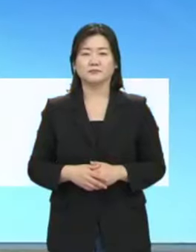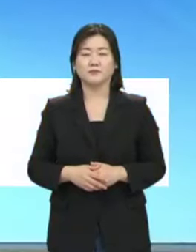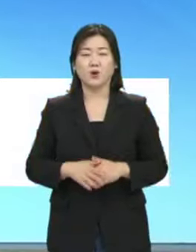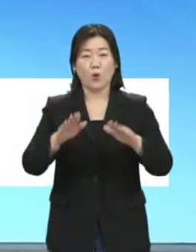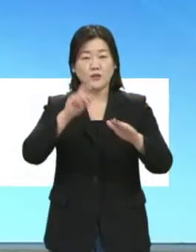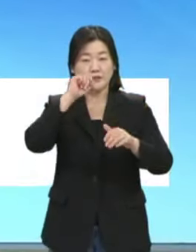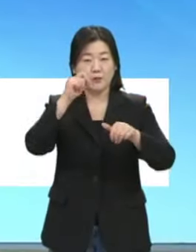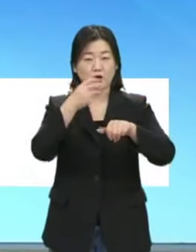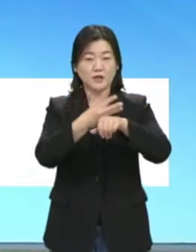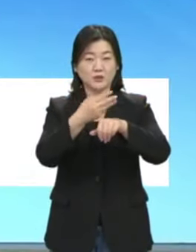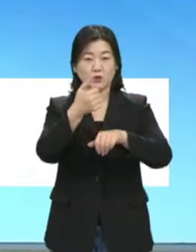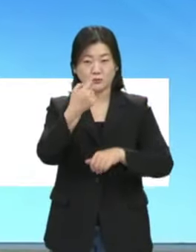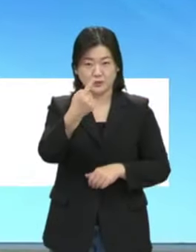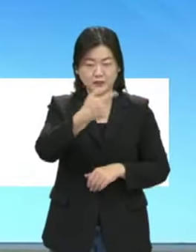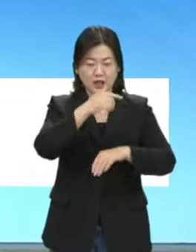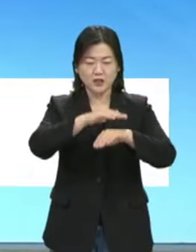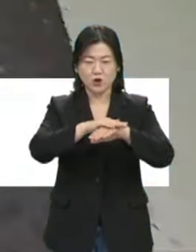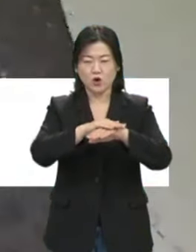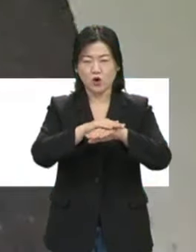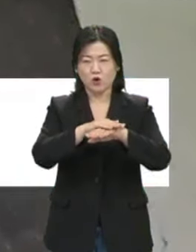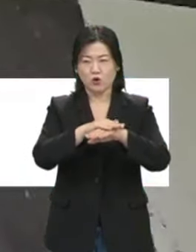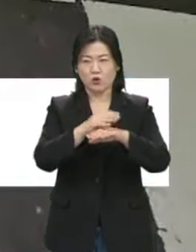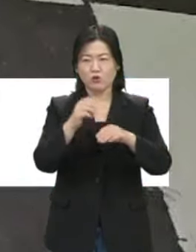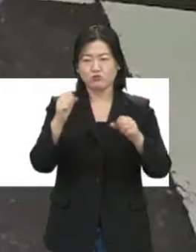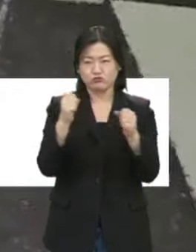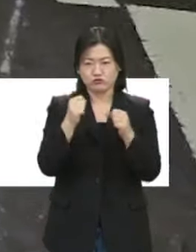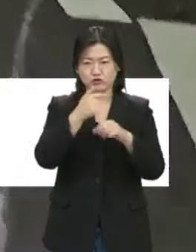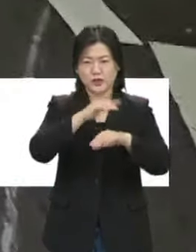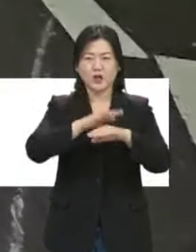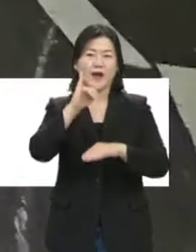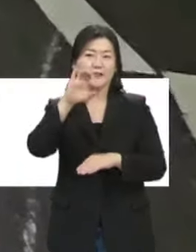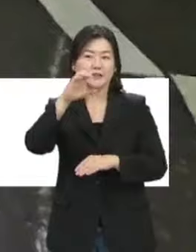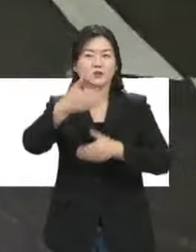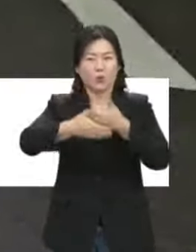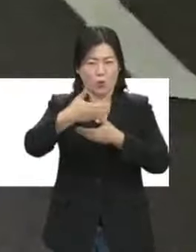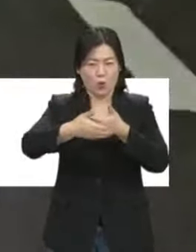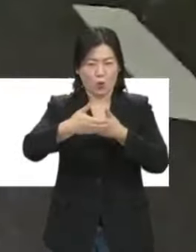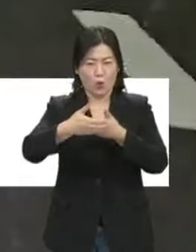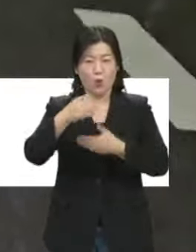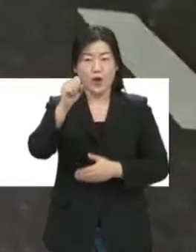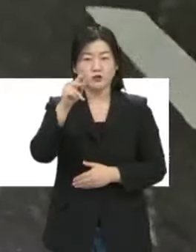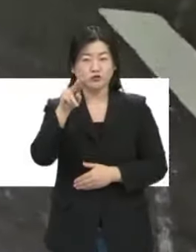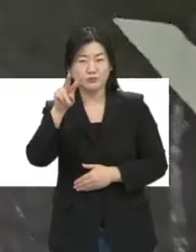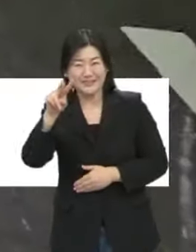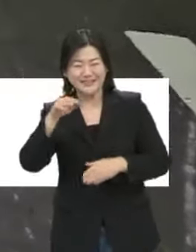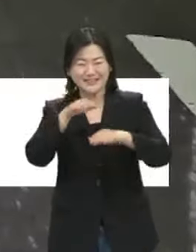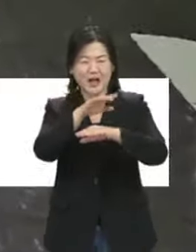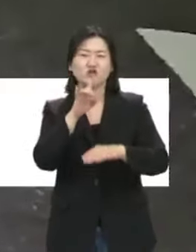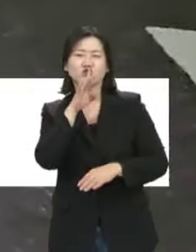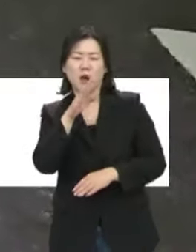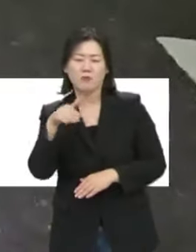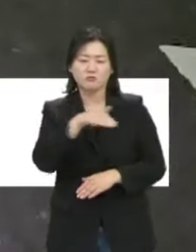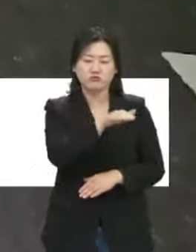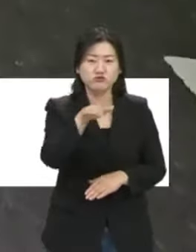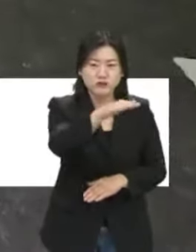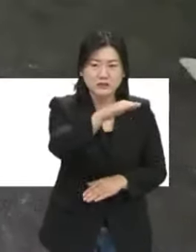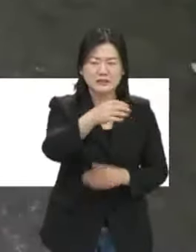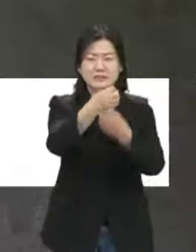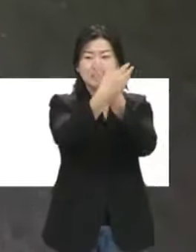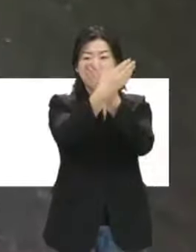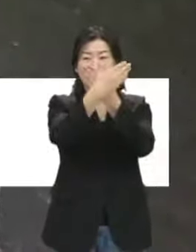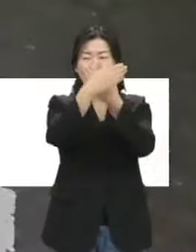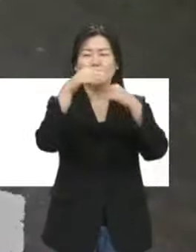오늘 새벽 3시 51분 쯤 대전 유선구 덕진동 북대전 하식 부근 도로에서 SUV 차량이 중앙선을 넘어 신호